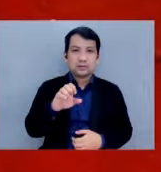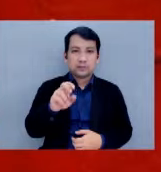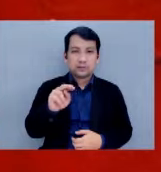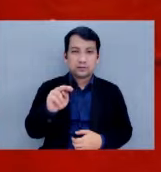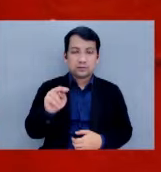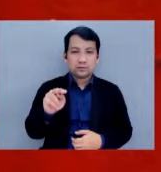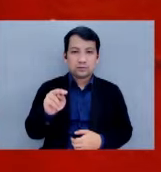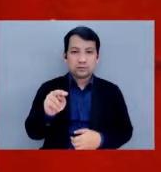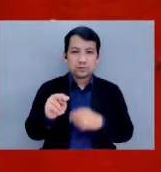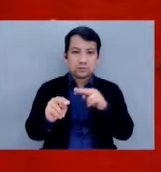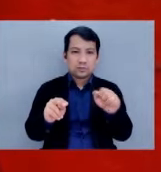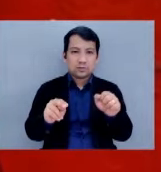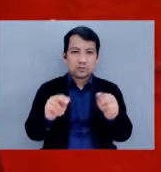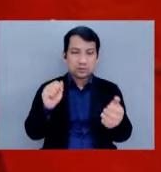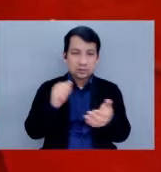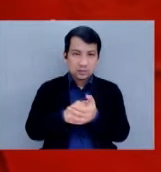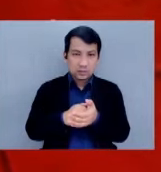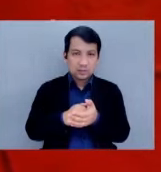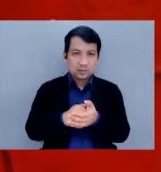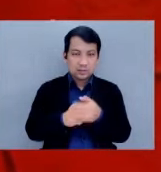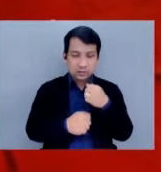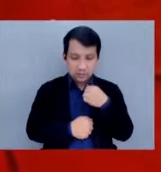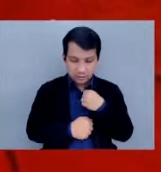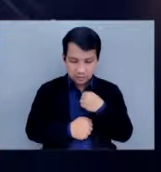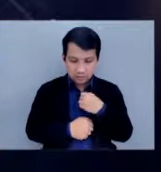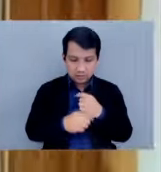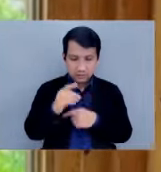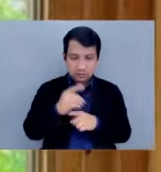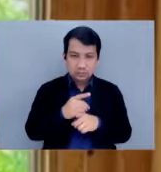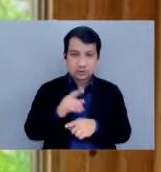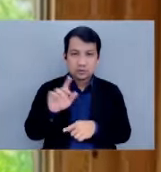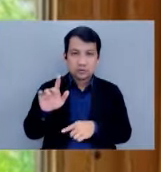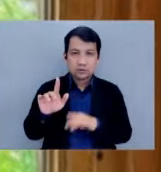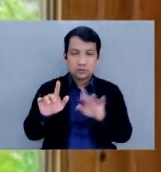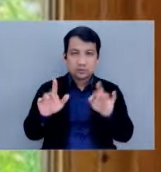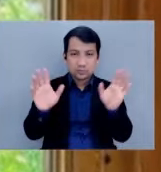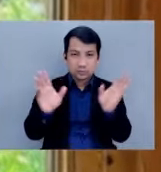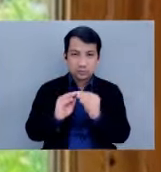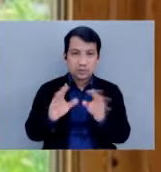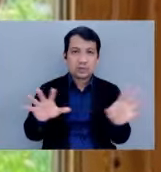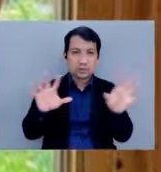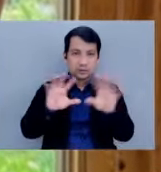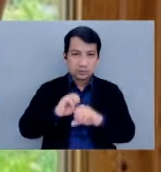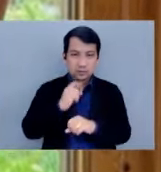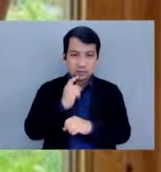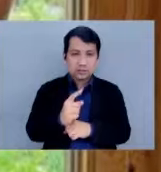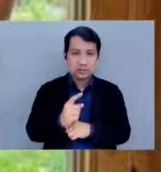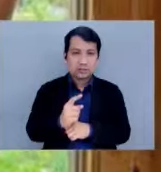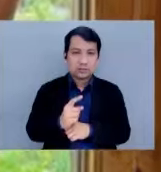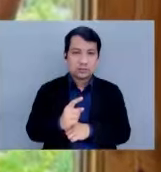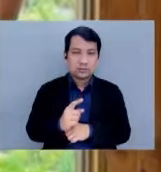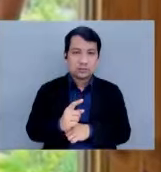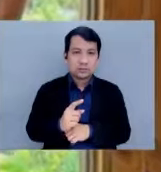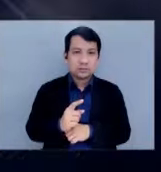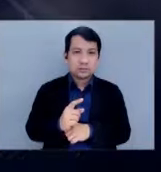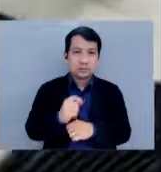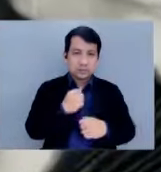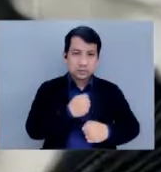sa military. Sa December 2025 pa inaasahang matatapos ang kanyang mandatory military